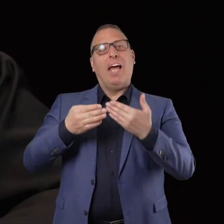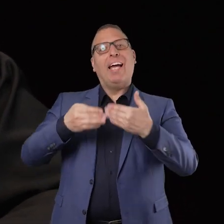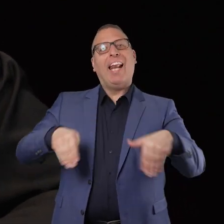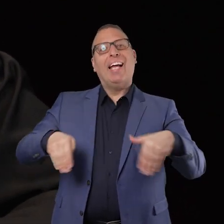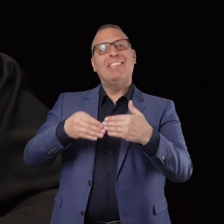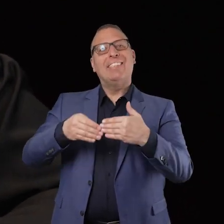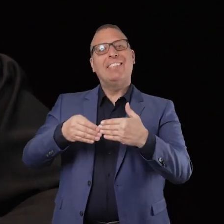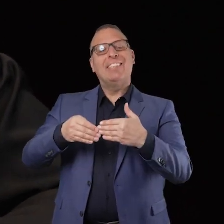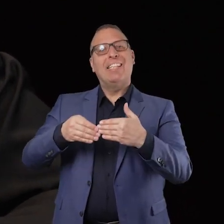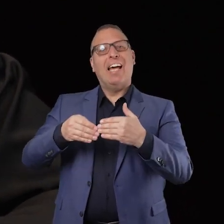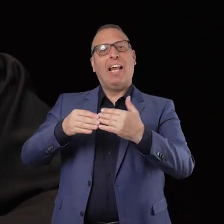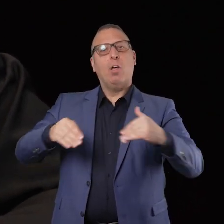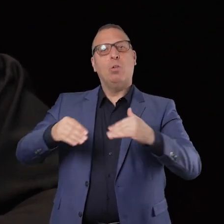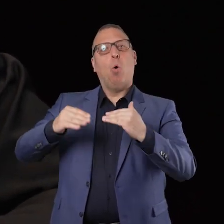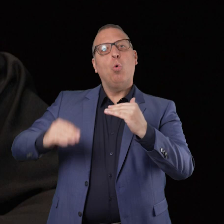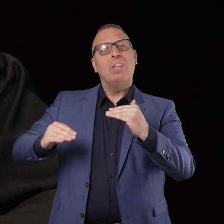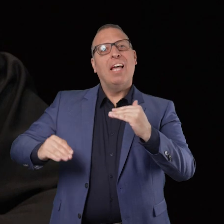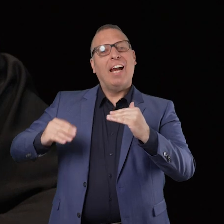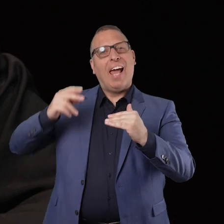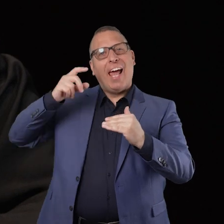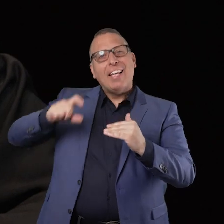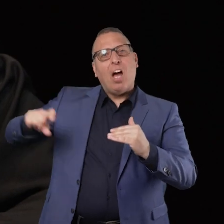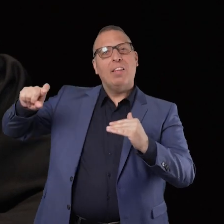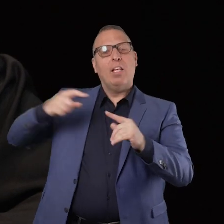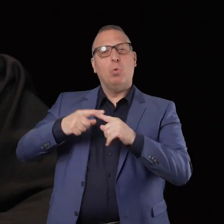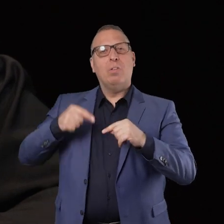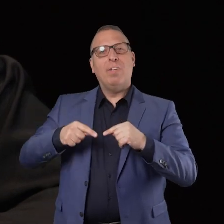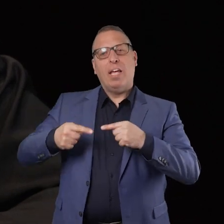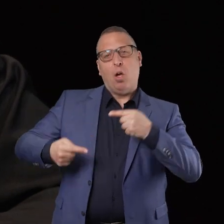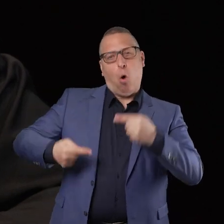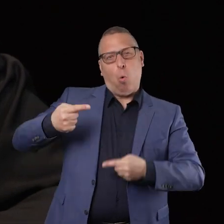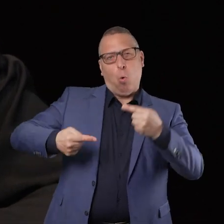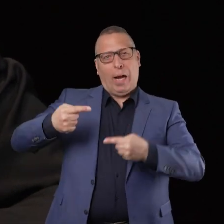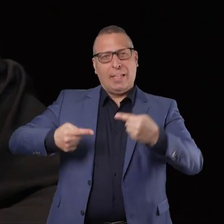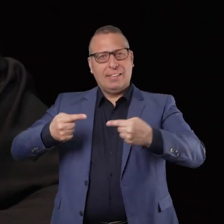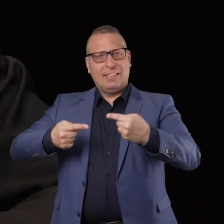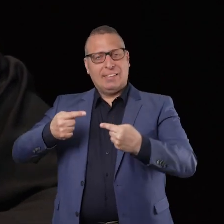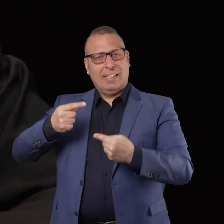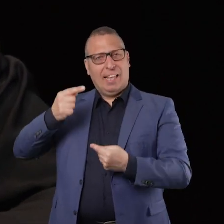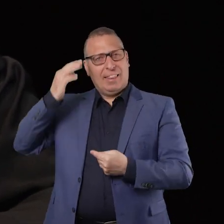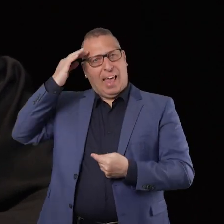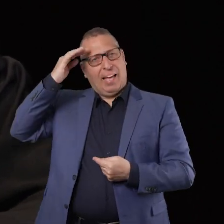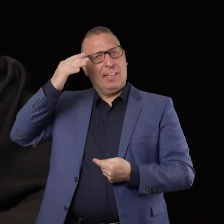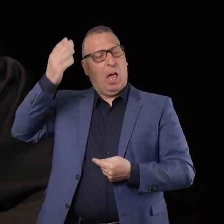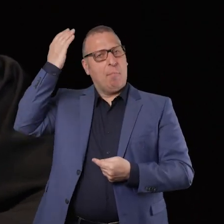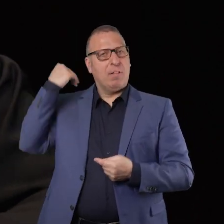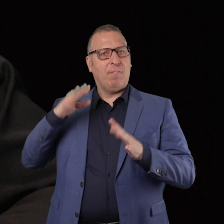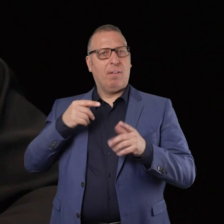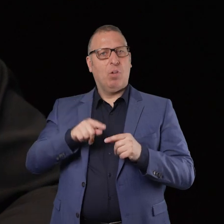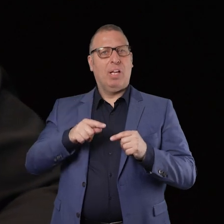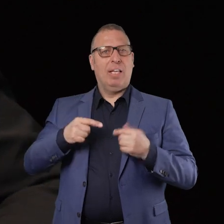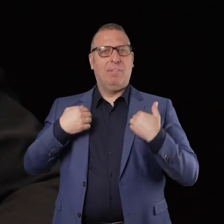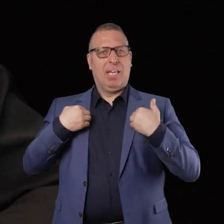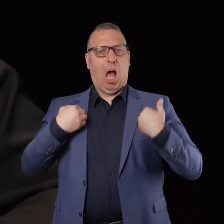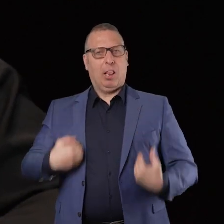einer Grenzregion, dem Engadin, dem Unterengadin, und vielleicht war da das Konkurrenzdenken ausschlaggebend für eine